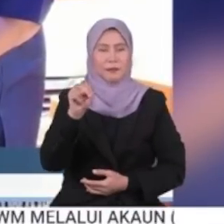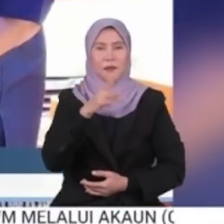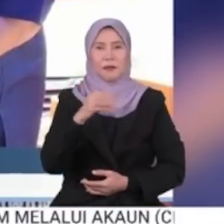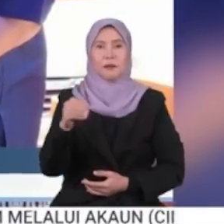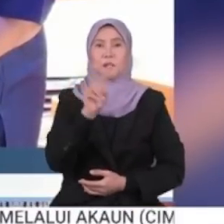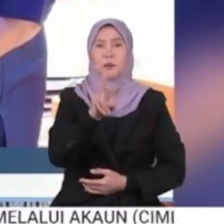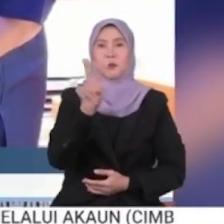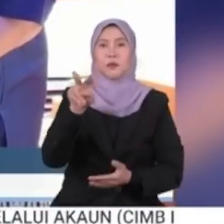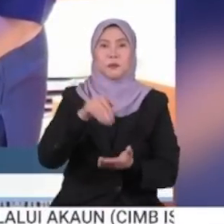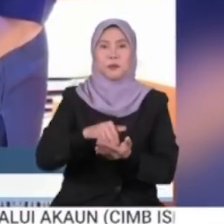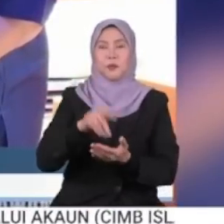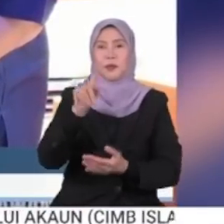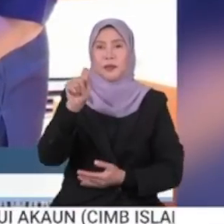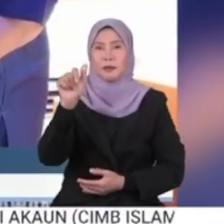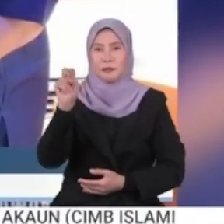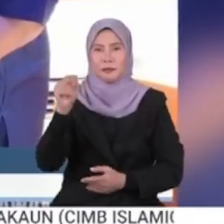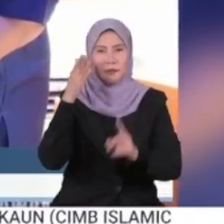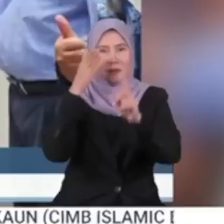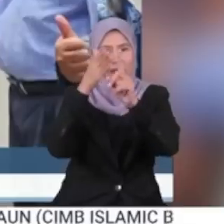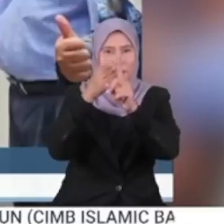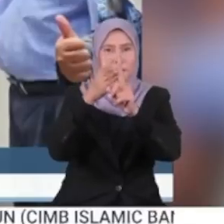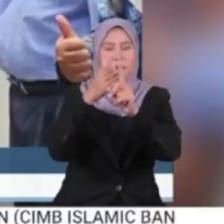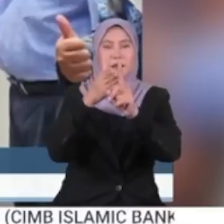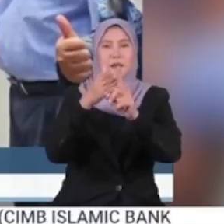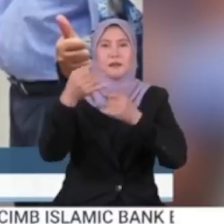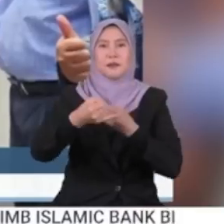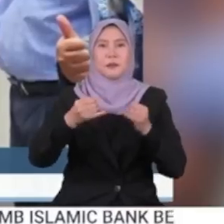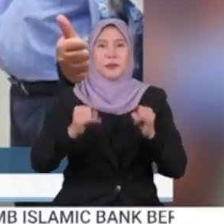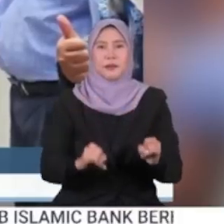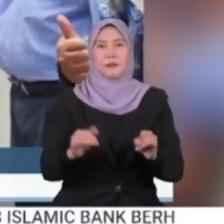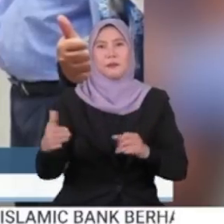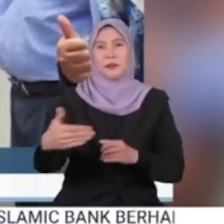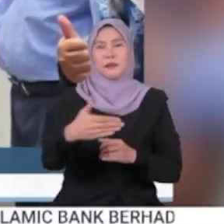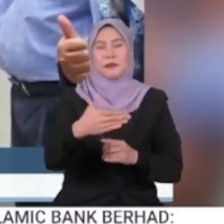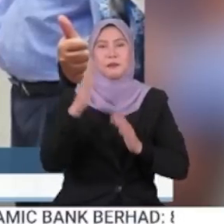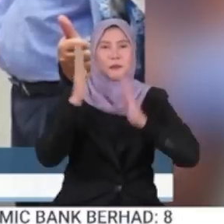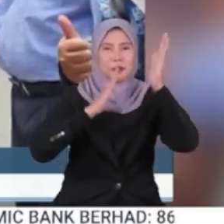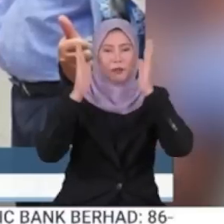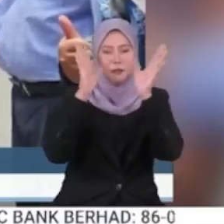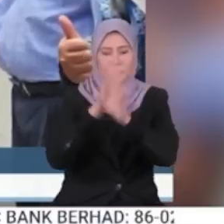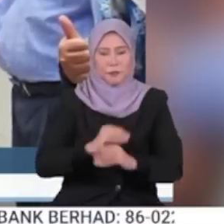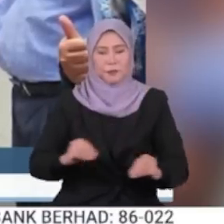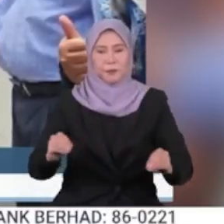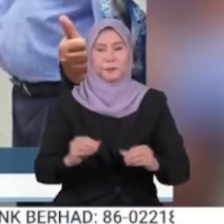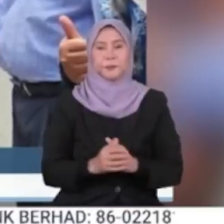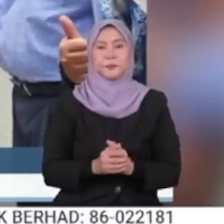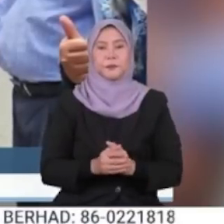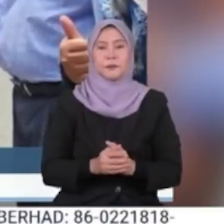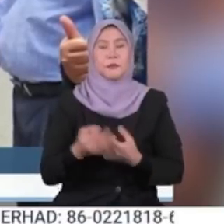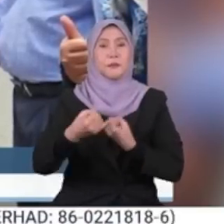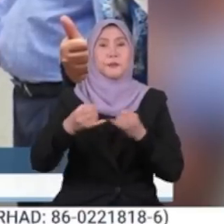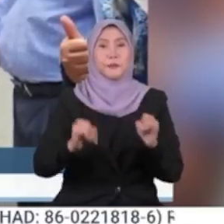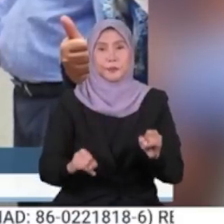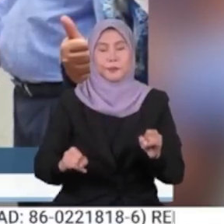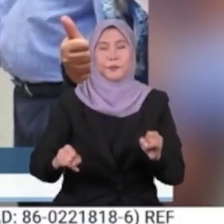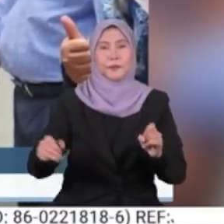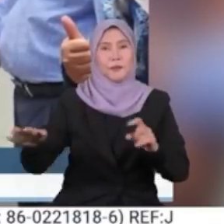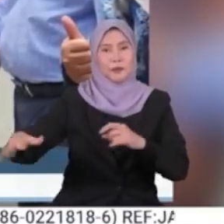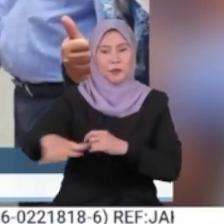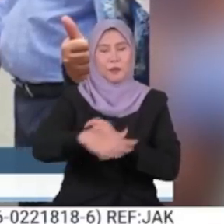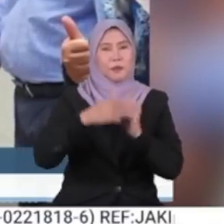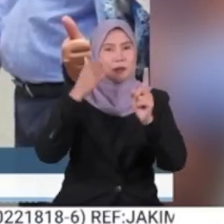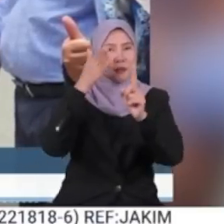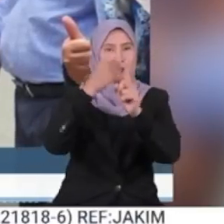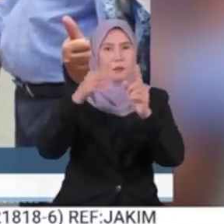manakala 22,000 ton metrik disasarkan oleh Jabatan Perikanan Malaysia Sarawak. Jabatan Perikanan Laut Sarawak pula